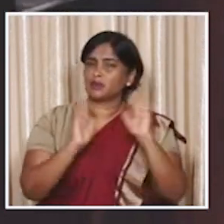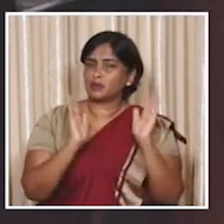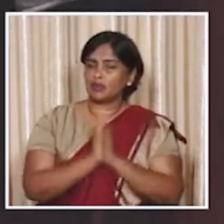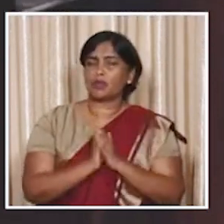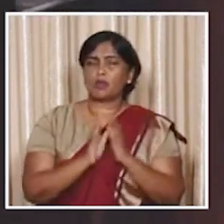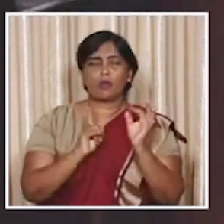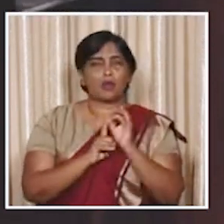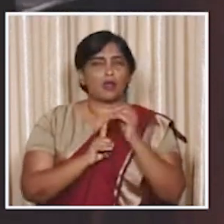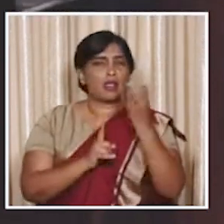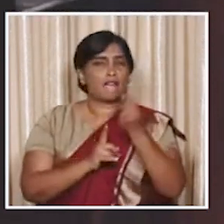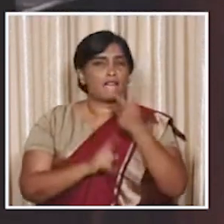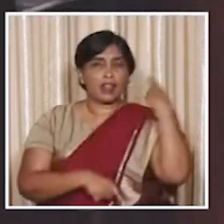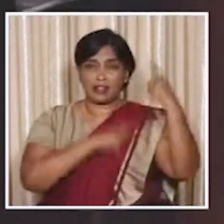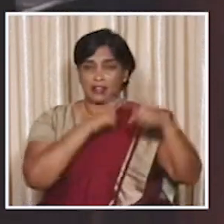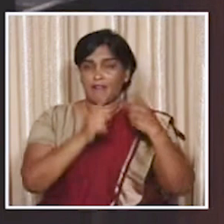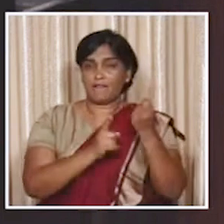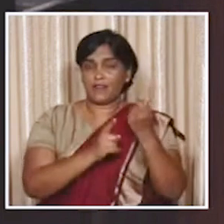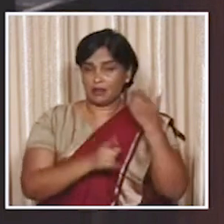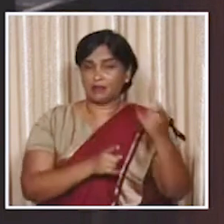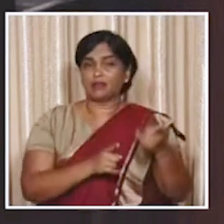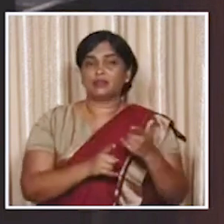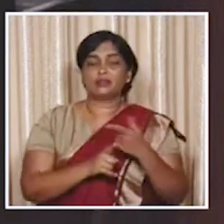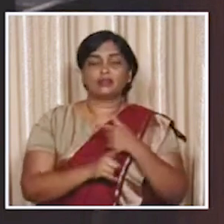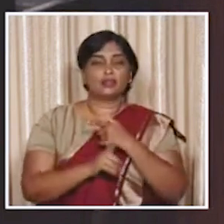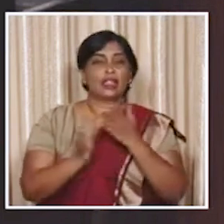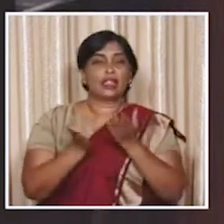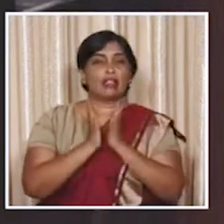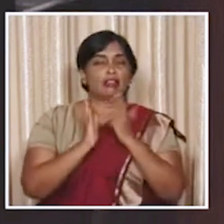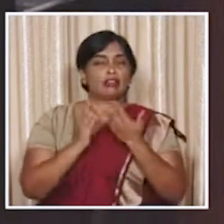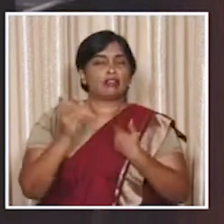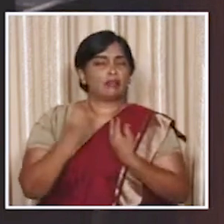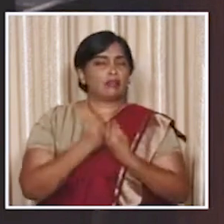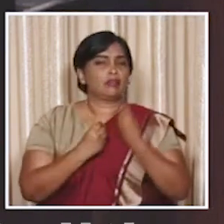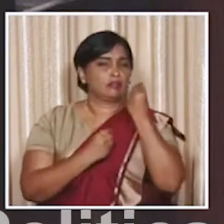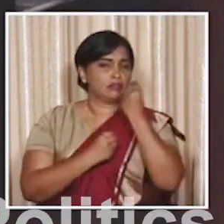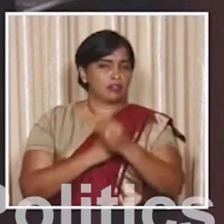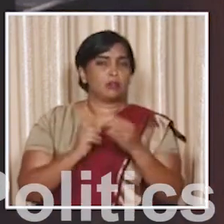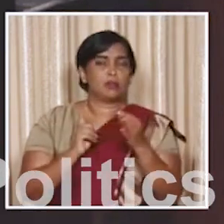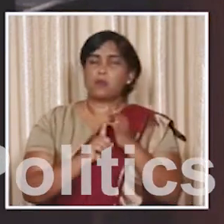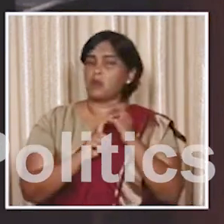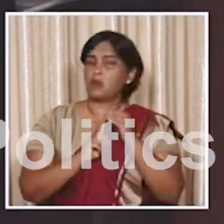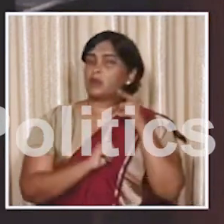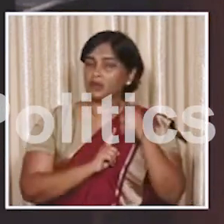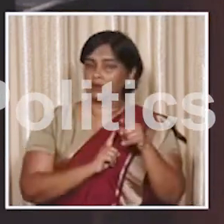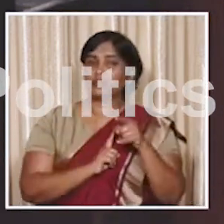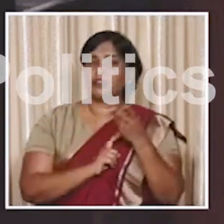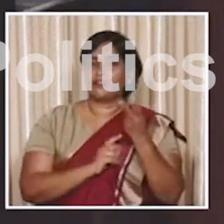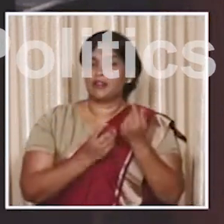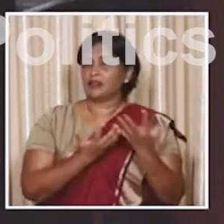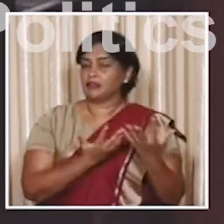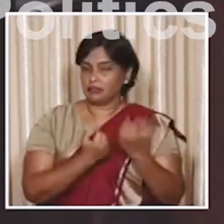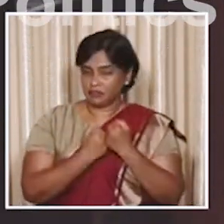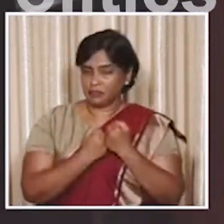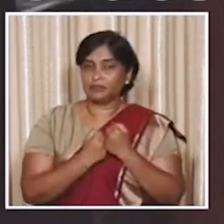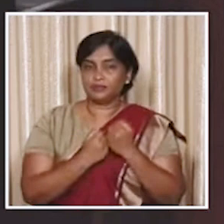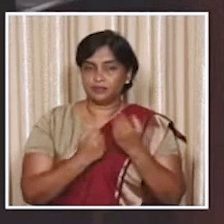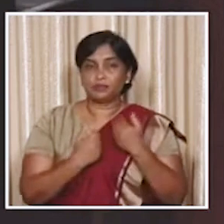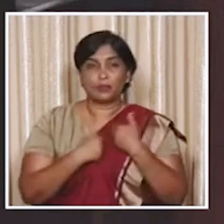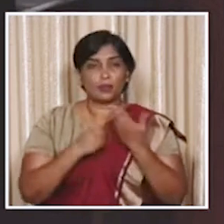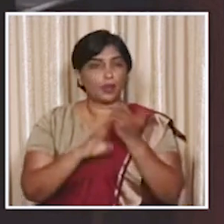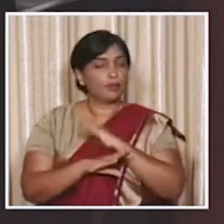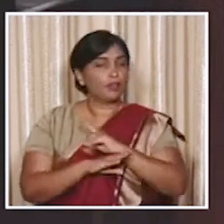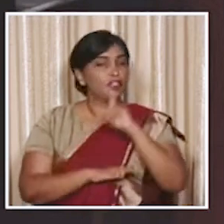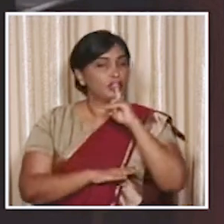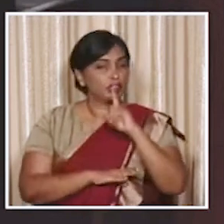පුල්මුඩේ ඛනිජවැලි නිධිය. විරලා සමාගමට උපරම උත්සාහ කරමින් තිබුණේ පුල්මුඩේ ඛනිජවැලි නිධිය ගන්න. මම කලින්